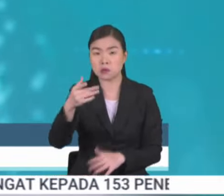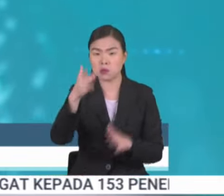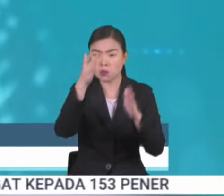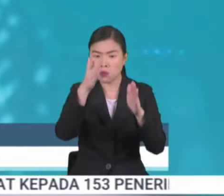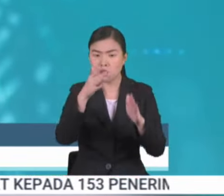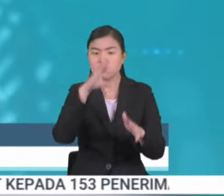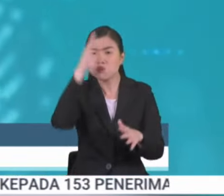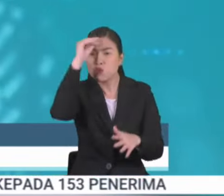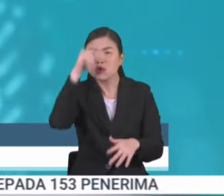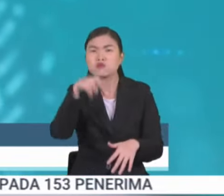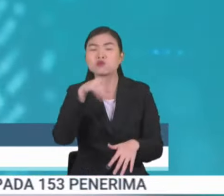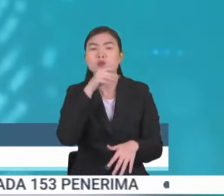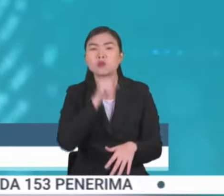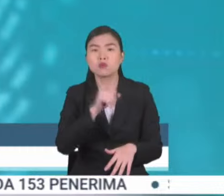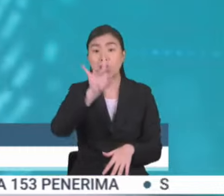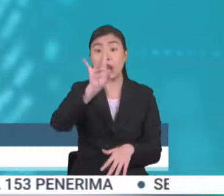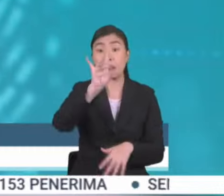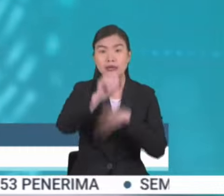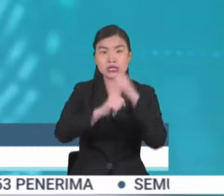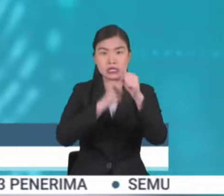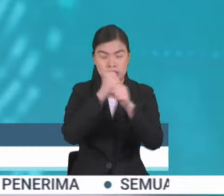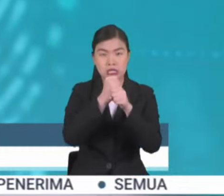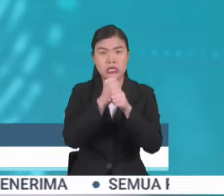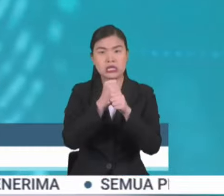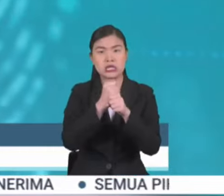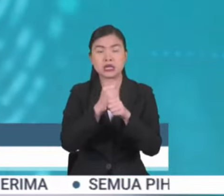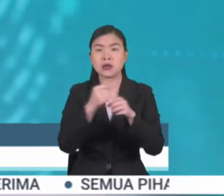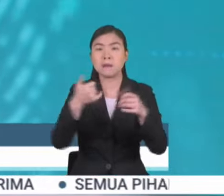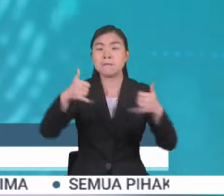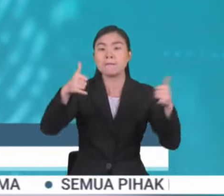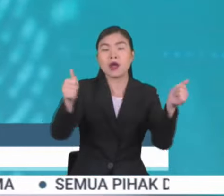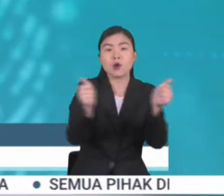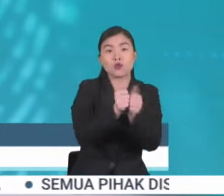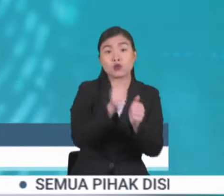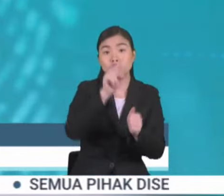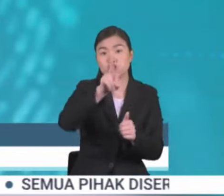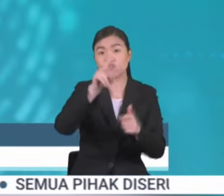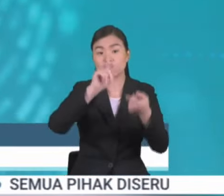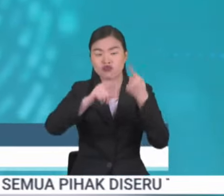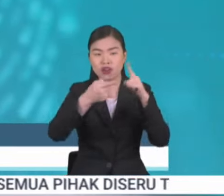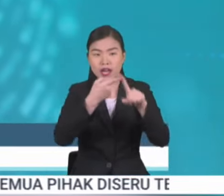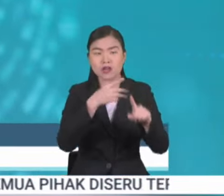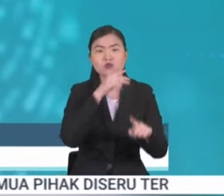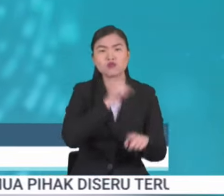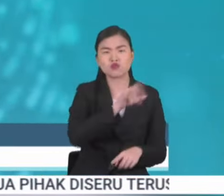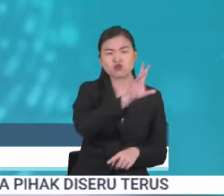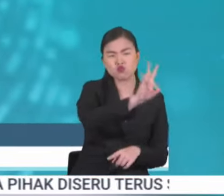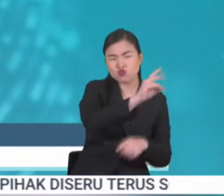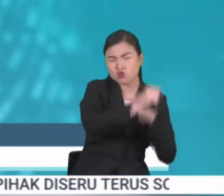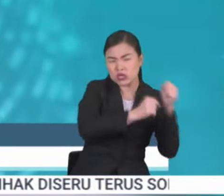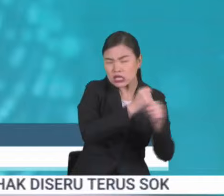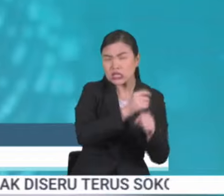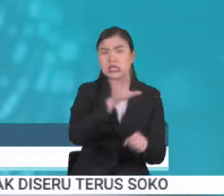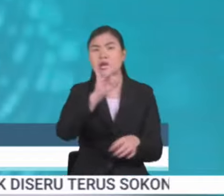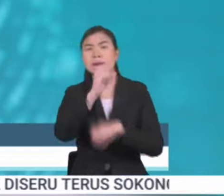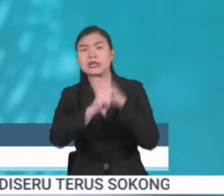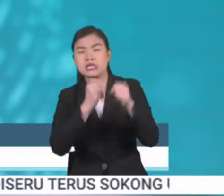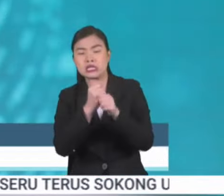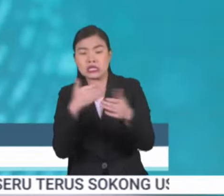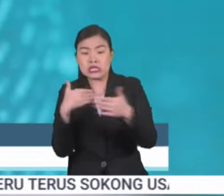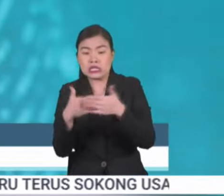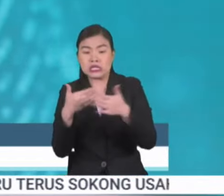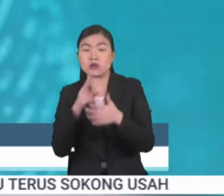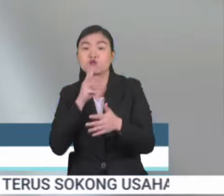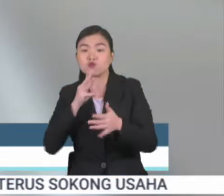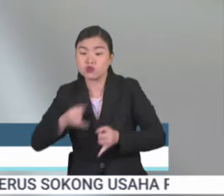berkata mangsa berusia 8 tahun dipercayai sedang bermain bersama dua rakan berumur 7 dan 8 tahun di tepi longkang